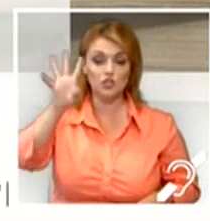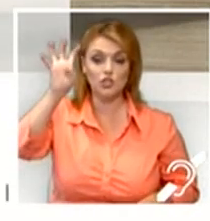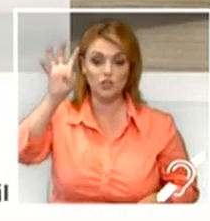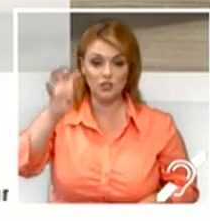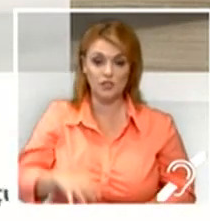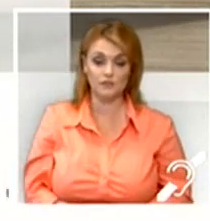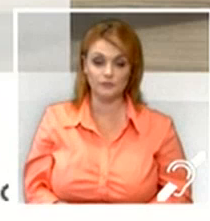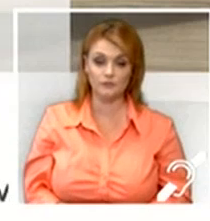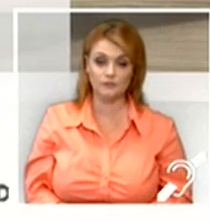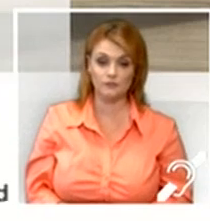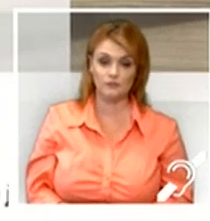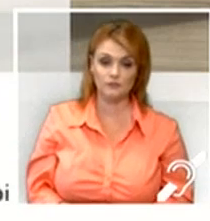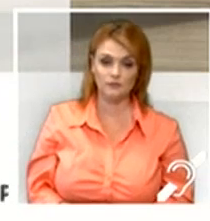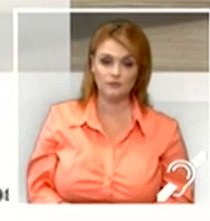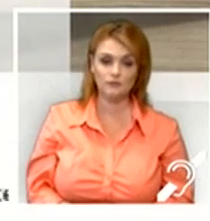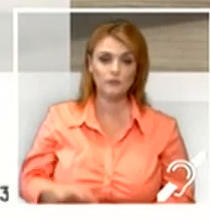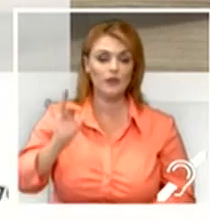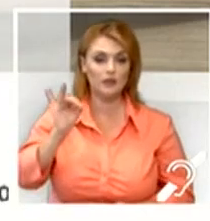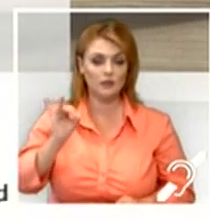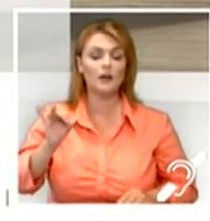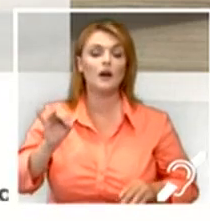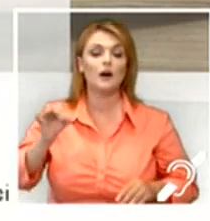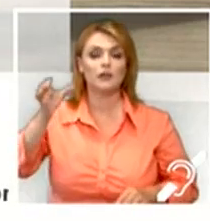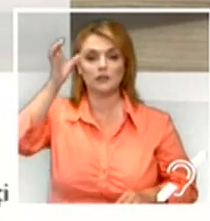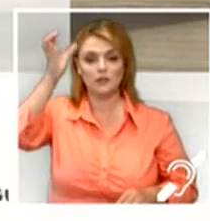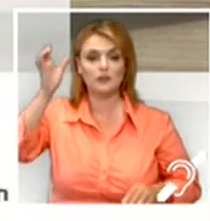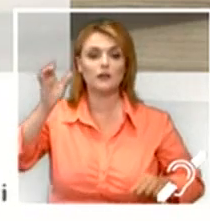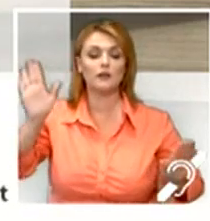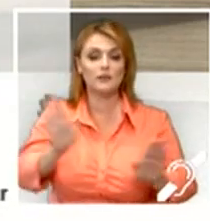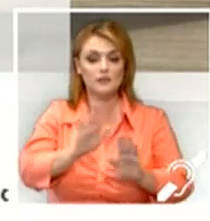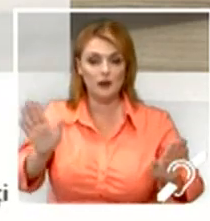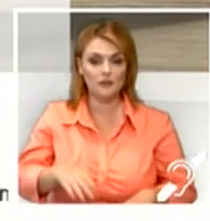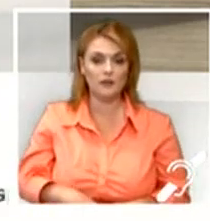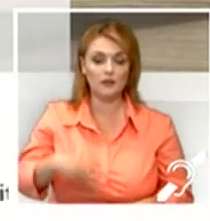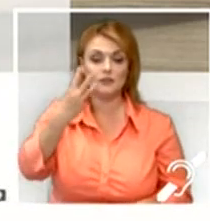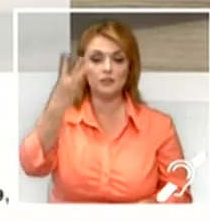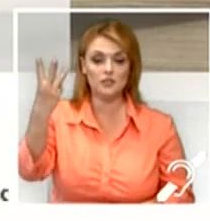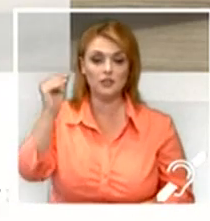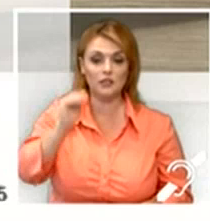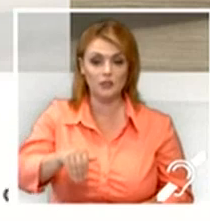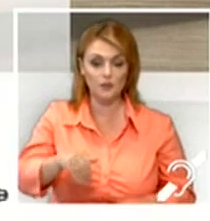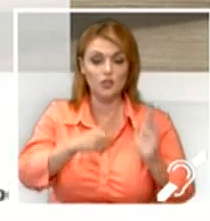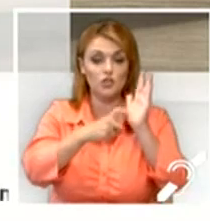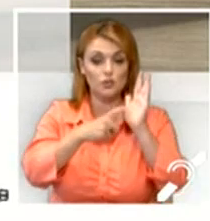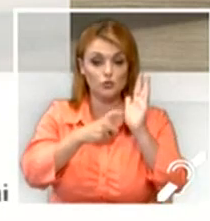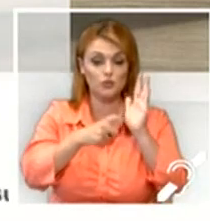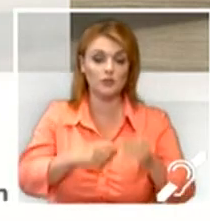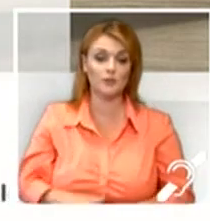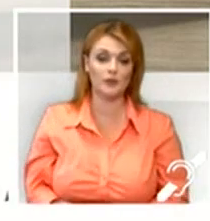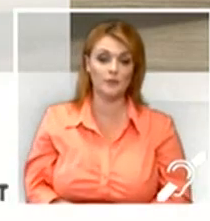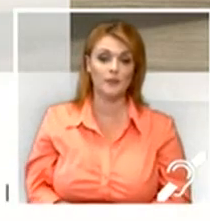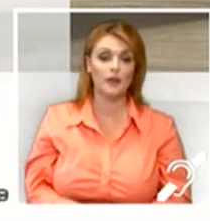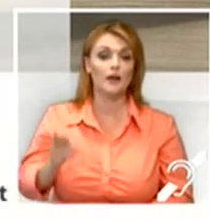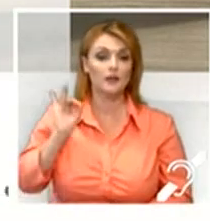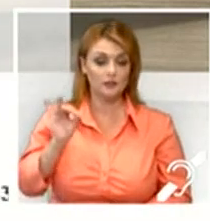și 33.600 de lei la specialitatea Canto Estradă. O taxă anuală de 33.300